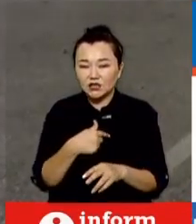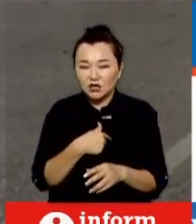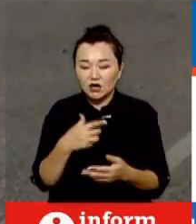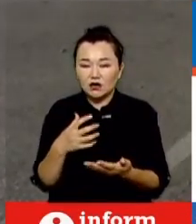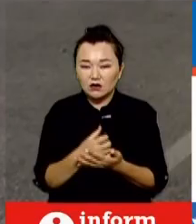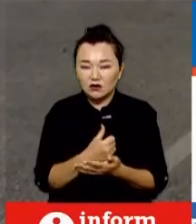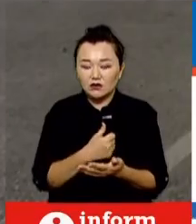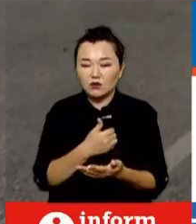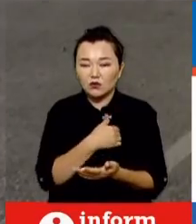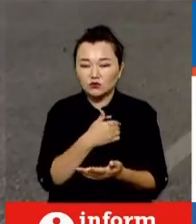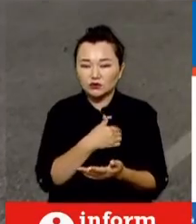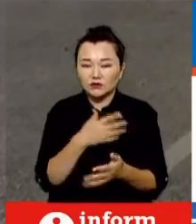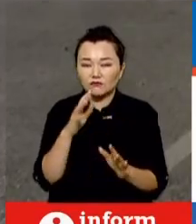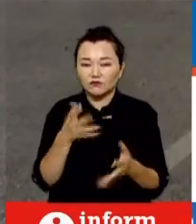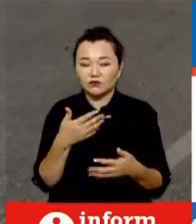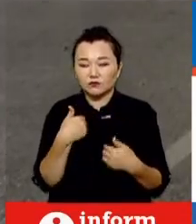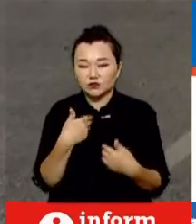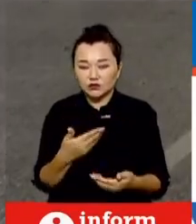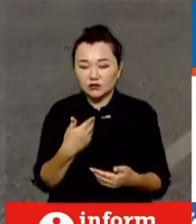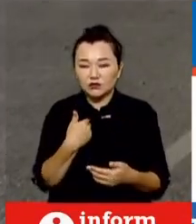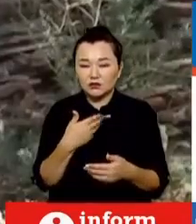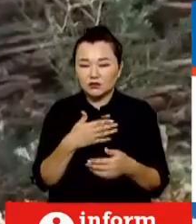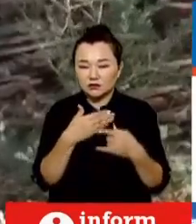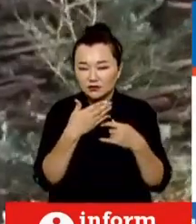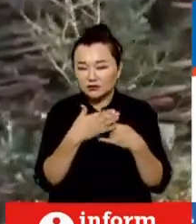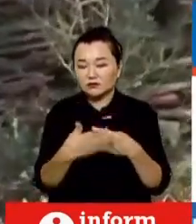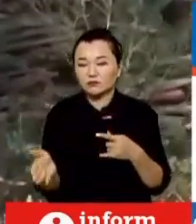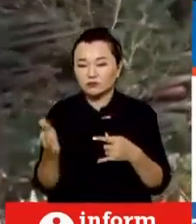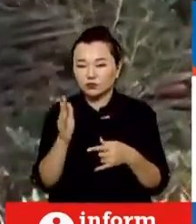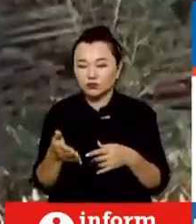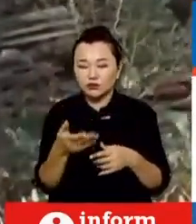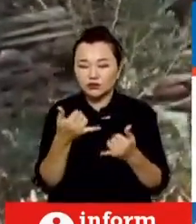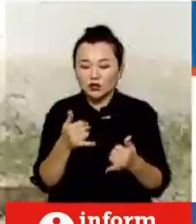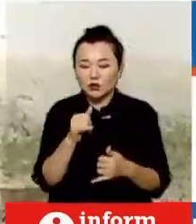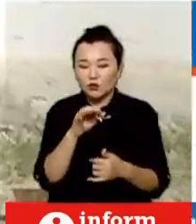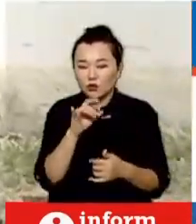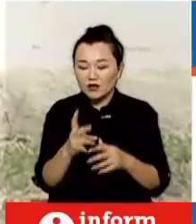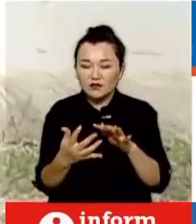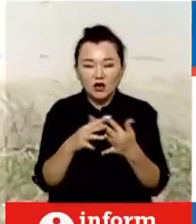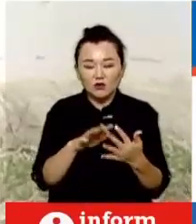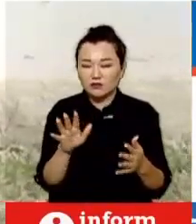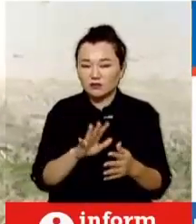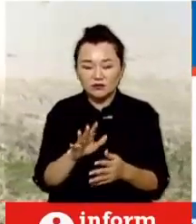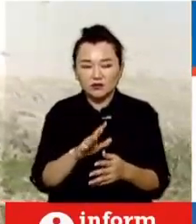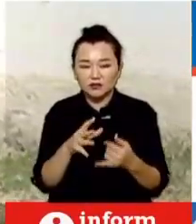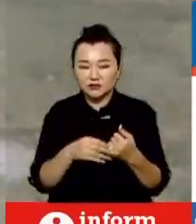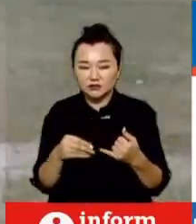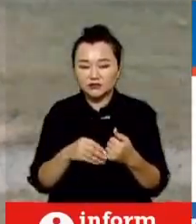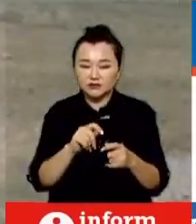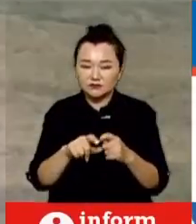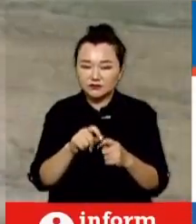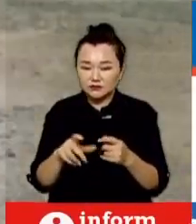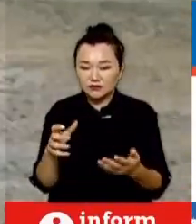тауып өндірсек деген ұсыныстар болса, біздің есік әрқашан ашық. Әзірге ауылдың ураны емес, желіне инвестор табылған.